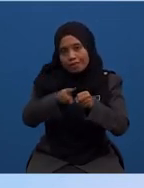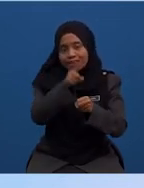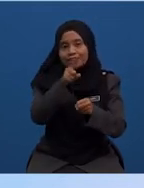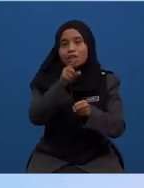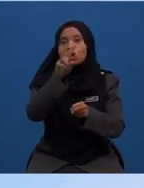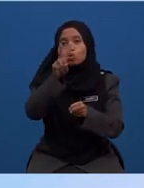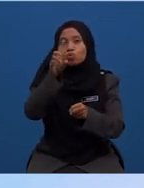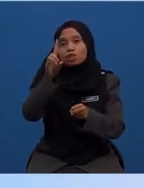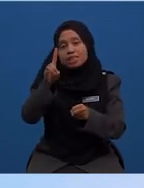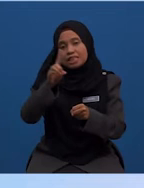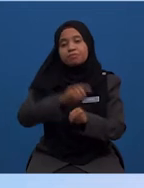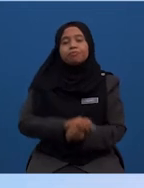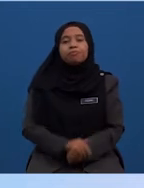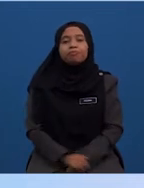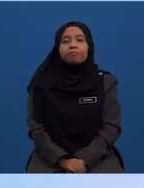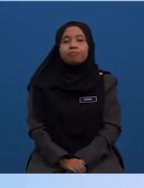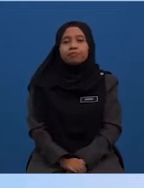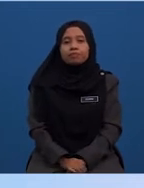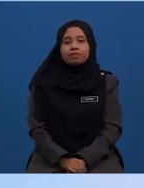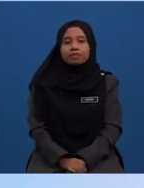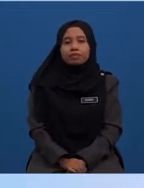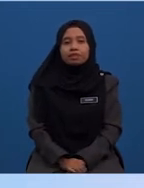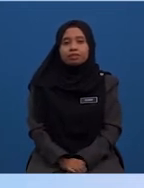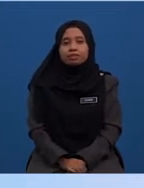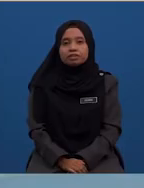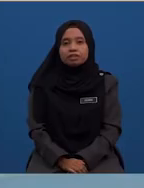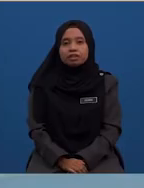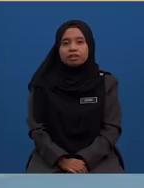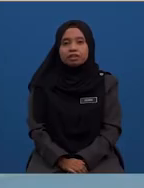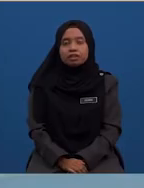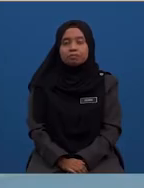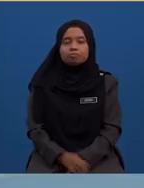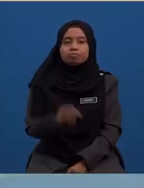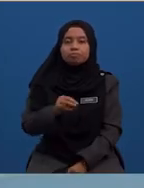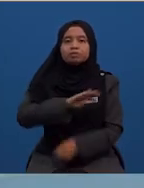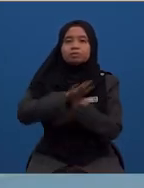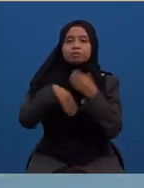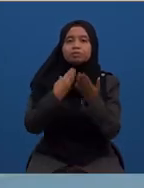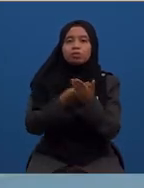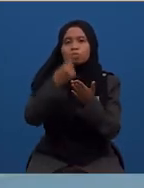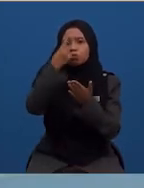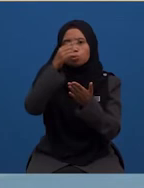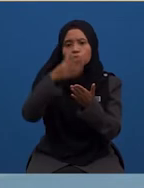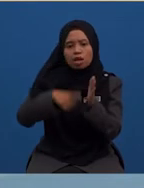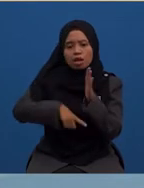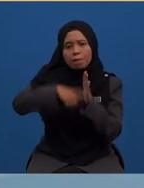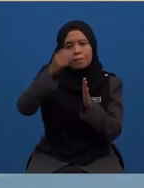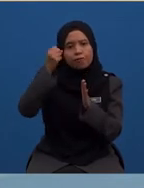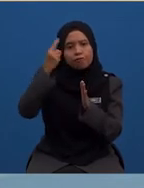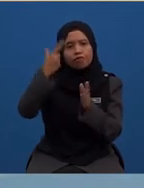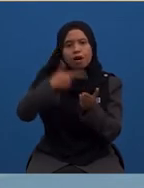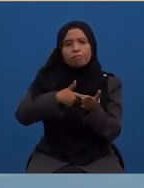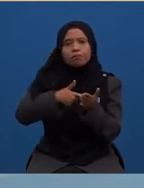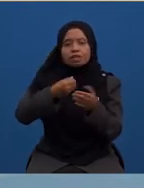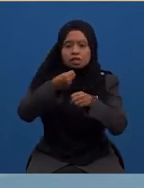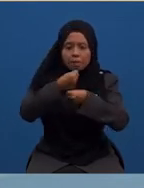dua dimensi iaitu bulatan. Murid-murid yang disayangi, untuk lebih memahami